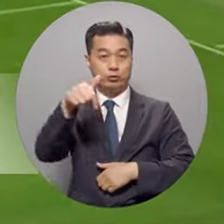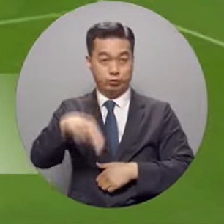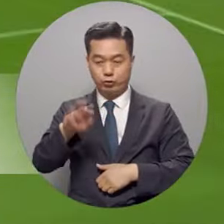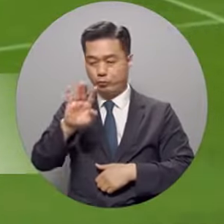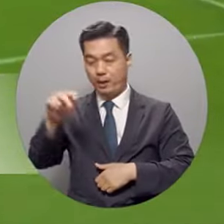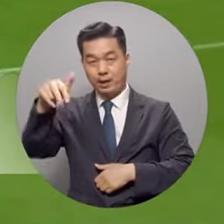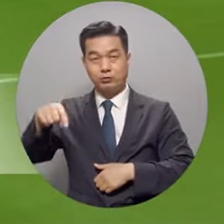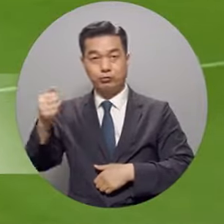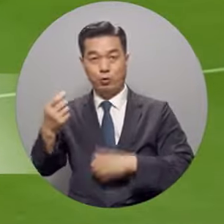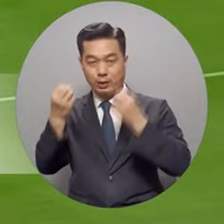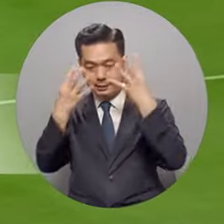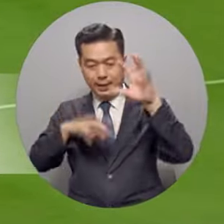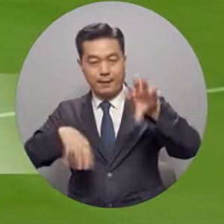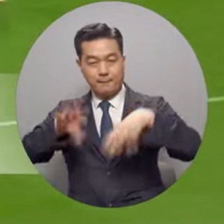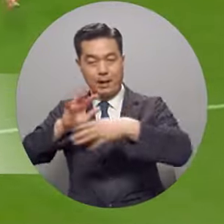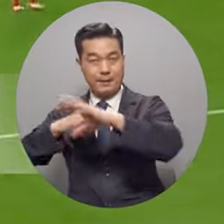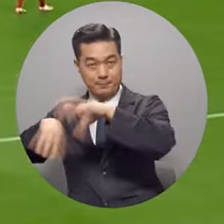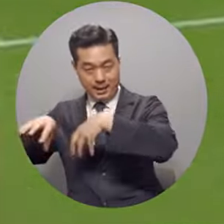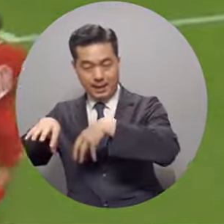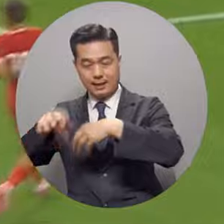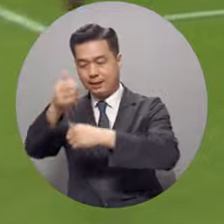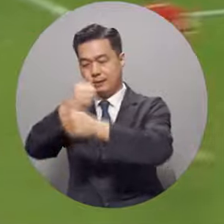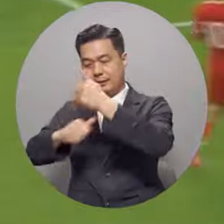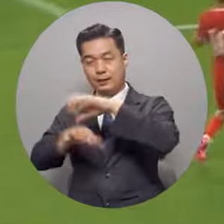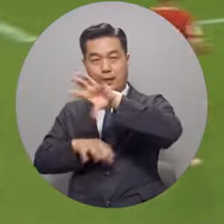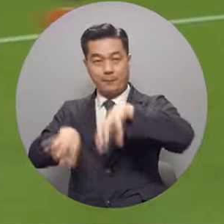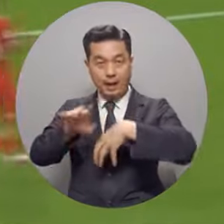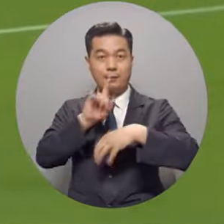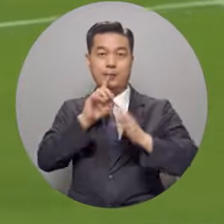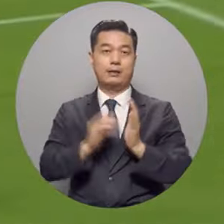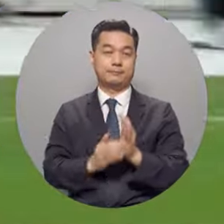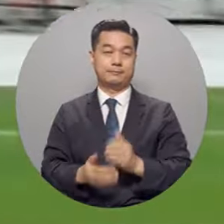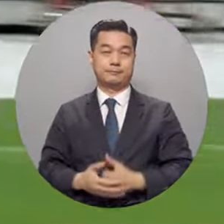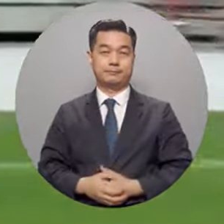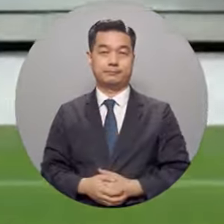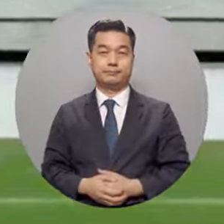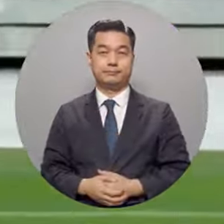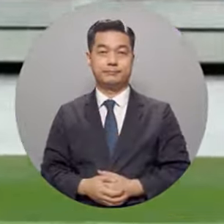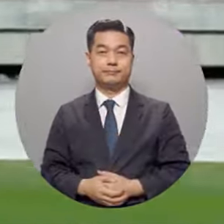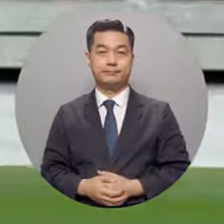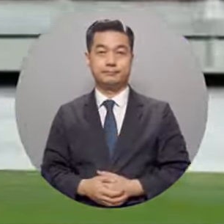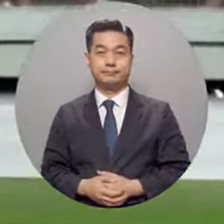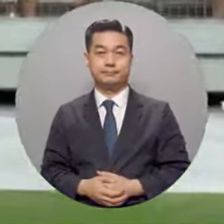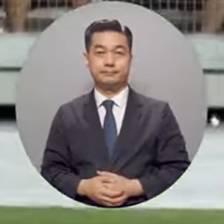얼굴을 발탁해 세대교체의 의지를 드러냈습니다. MBC 뉴스 송기성입니다.